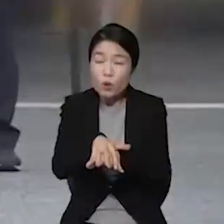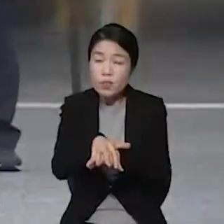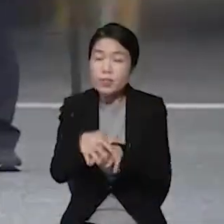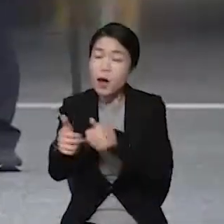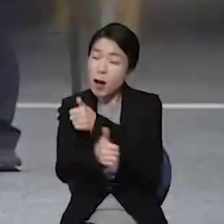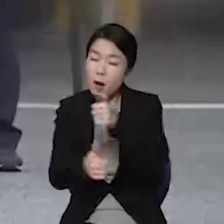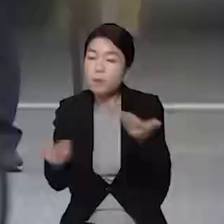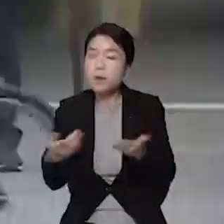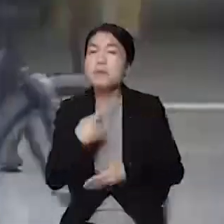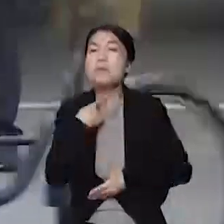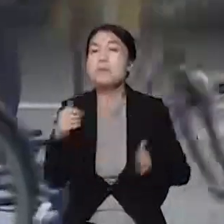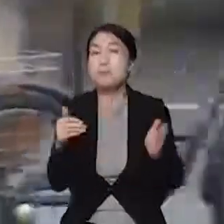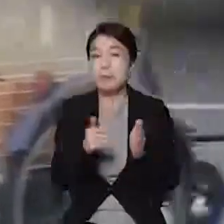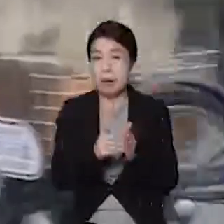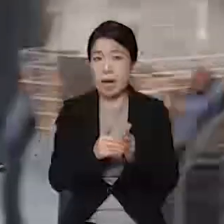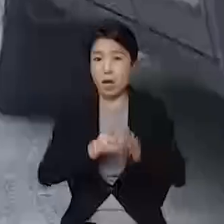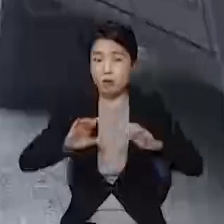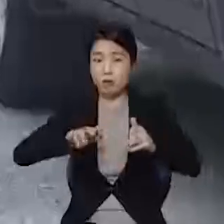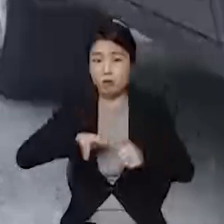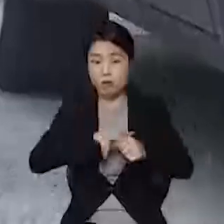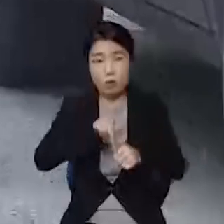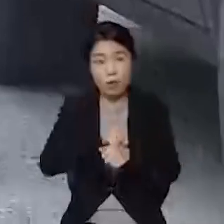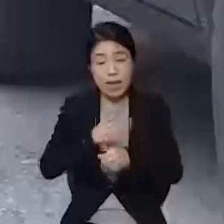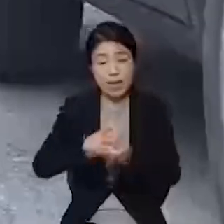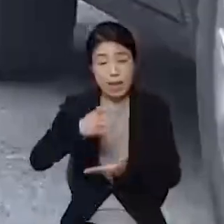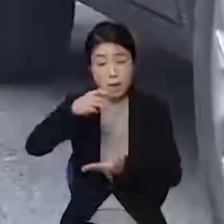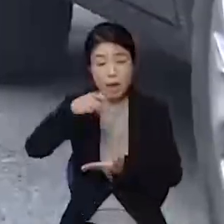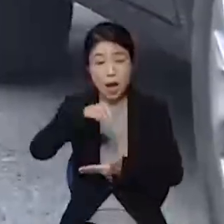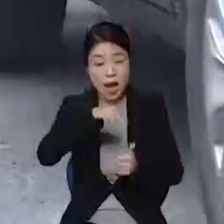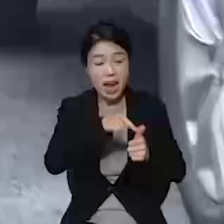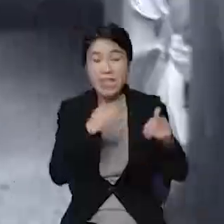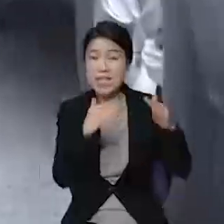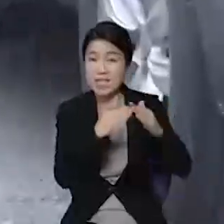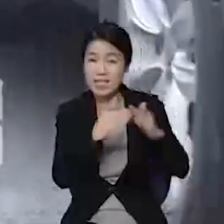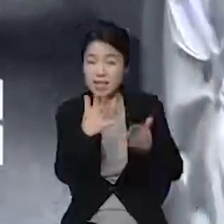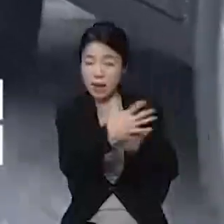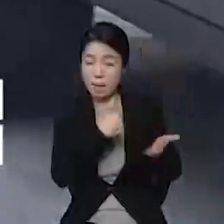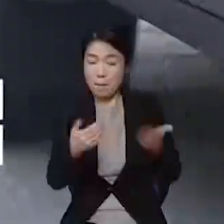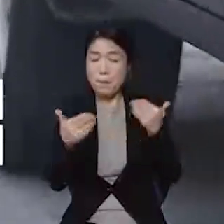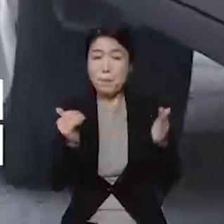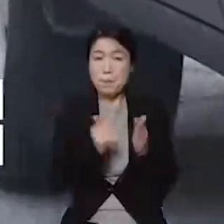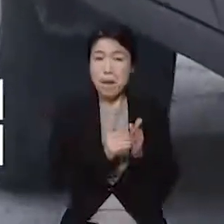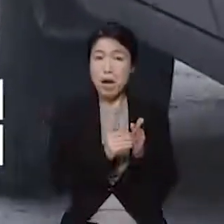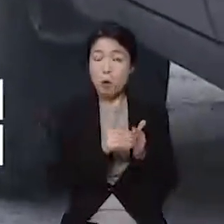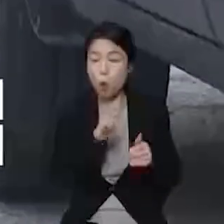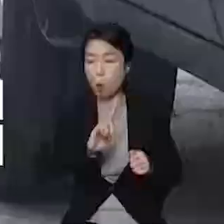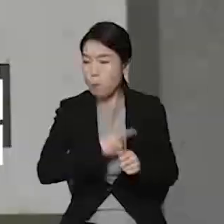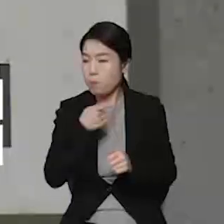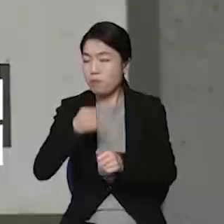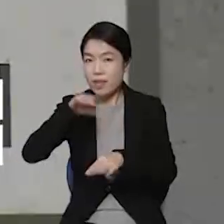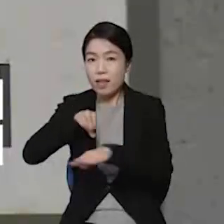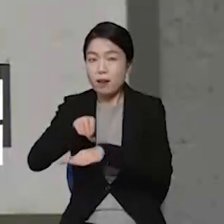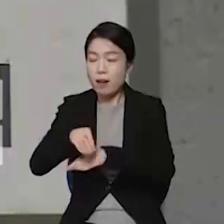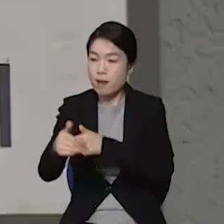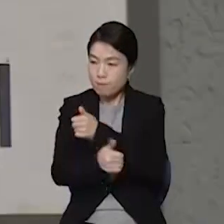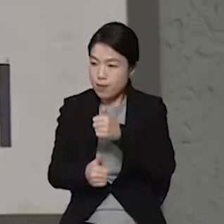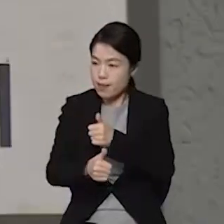것으로 알려졌습니다. 국정원은 담양에 있는 A씨의 집을 압수수색했으며, 이에 기아차 노조는